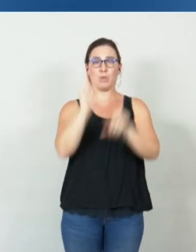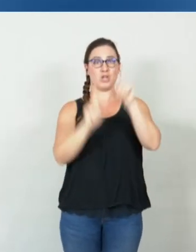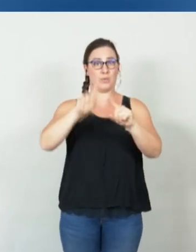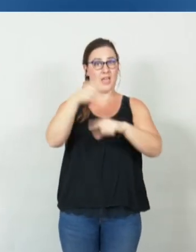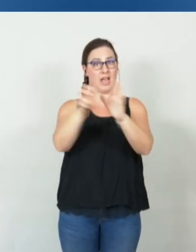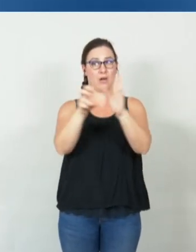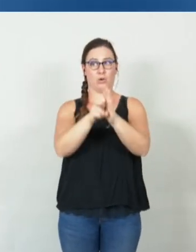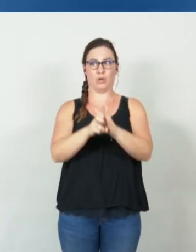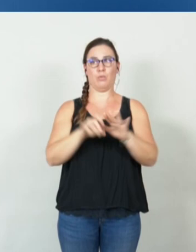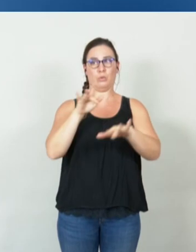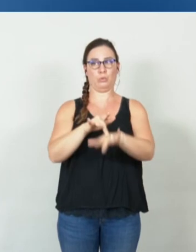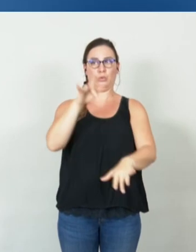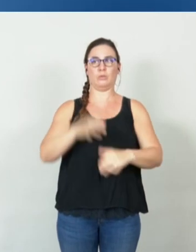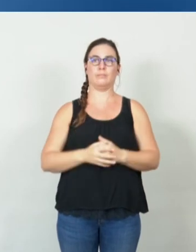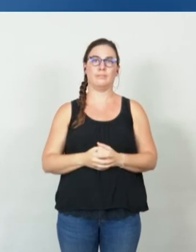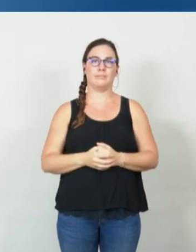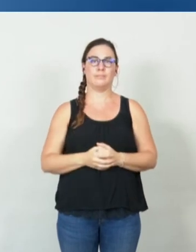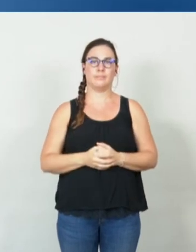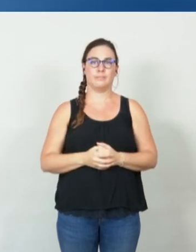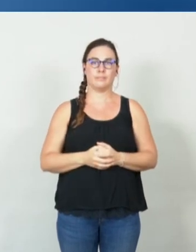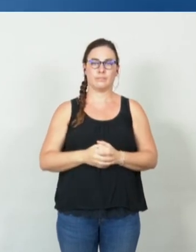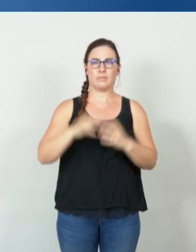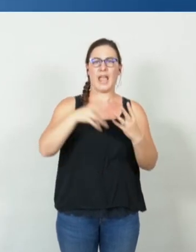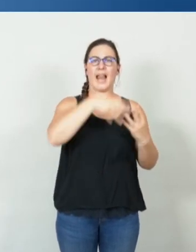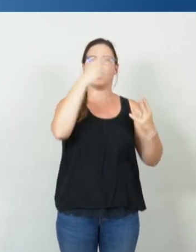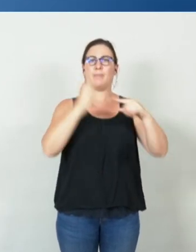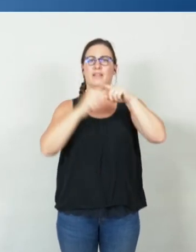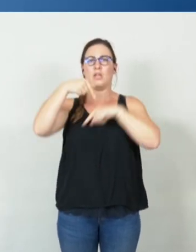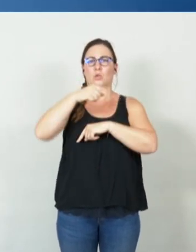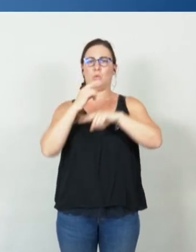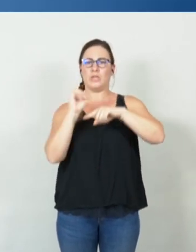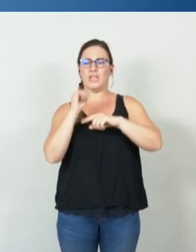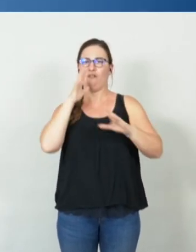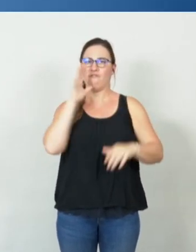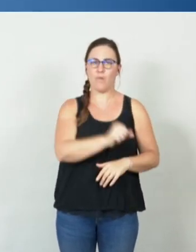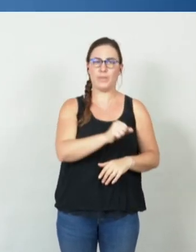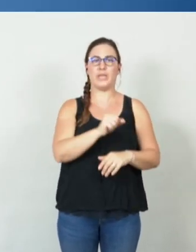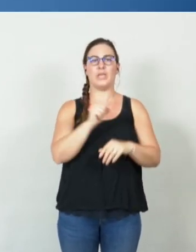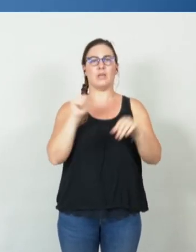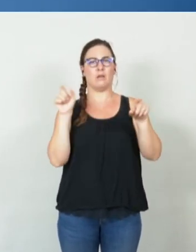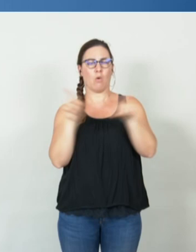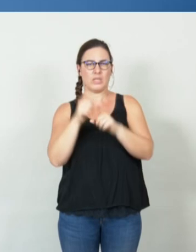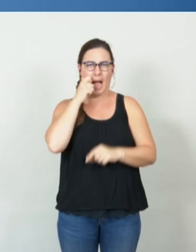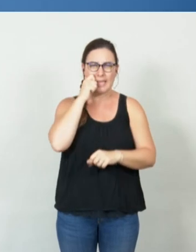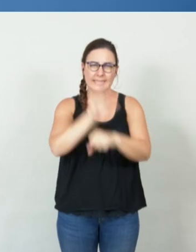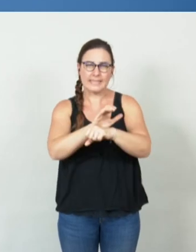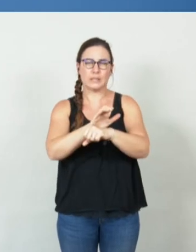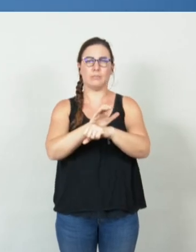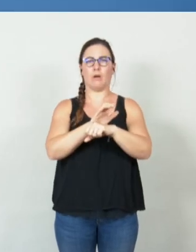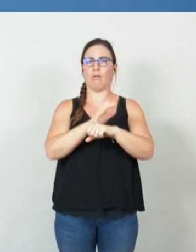Grenoble la LGBTI phobie et le racisme sont